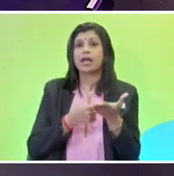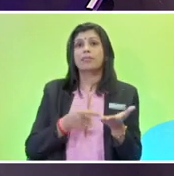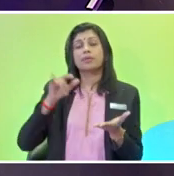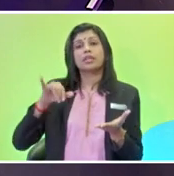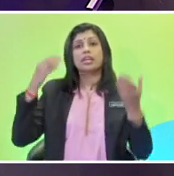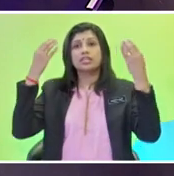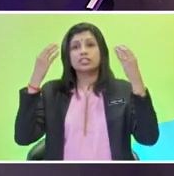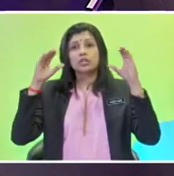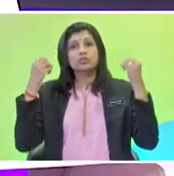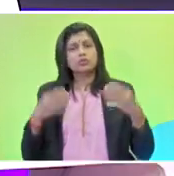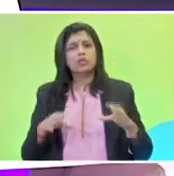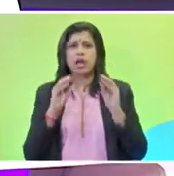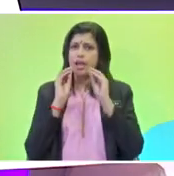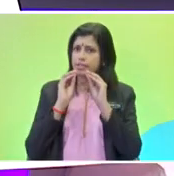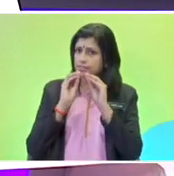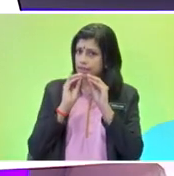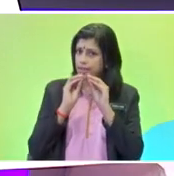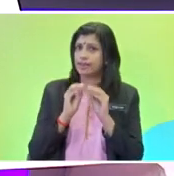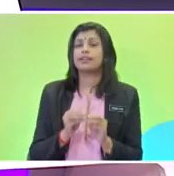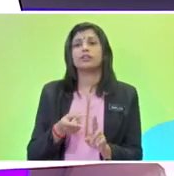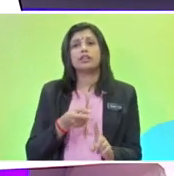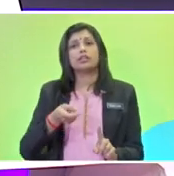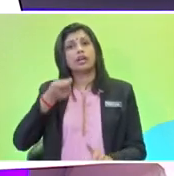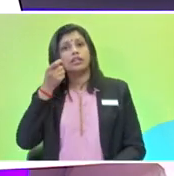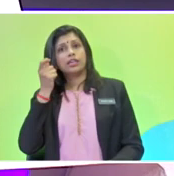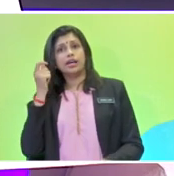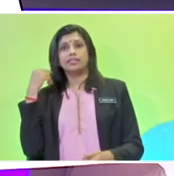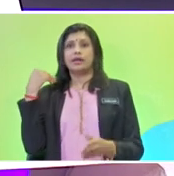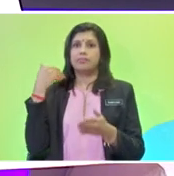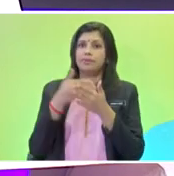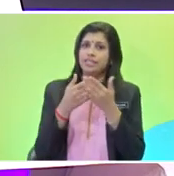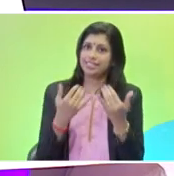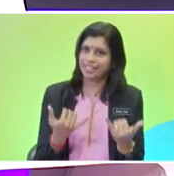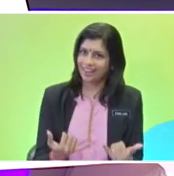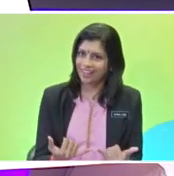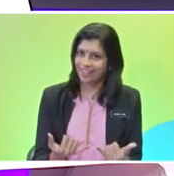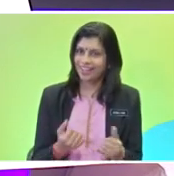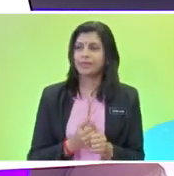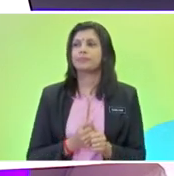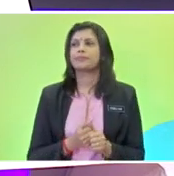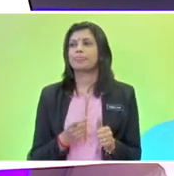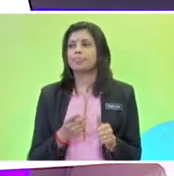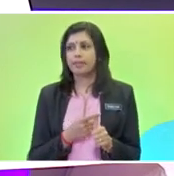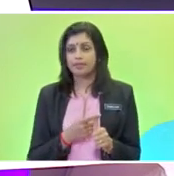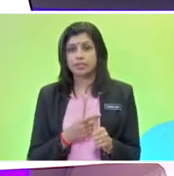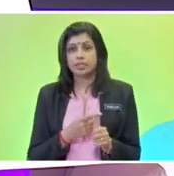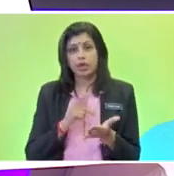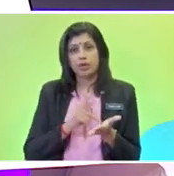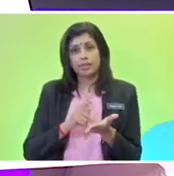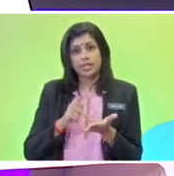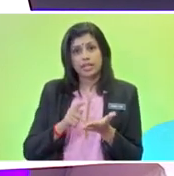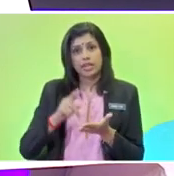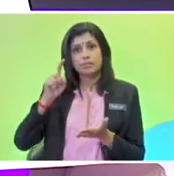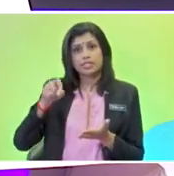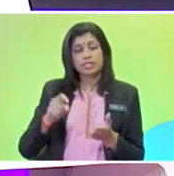buat sepanjang siaran daripada awal sampai akhir. Okey. Okey. Yang pertama, apa yang kita boleh dapat iaitu pengiraan mesti dari